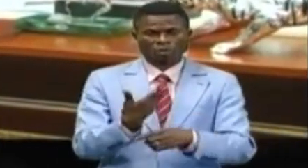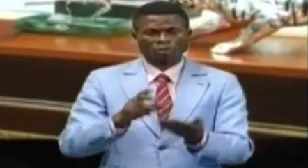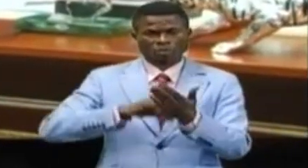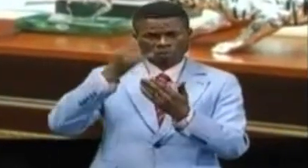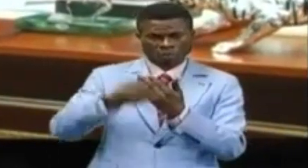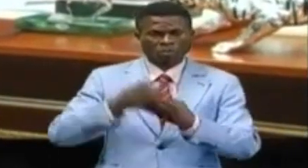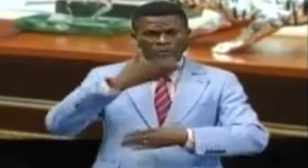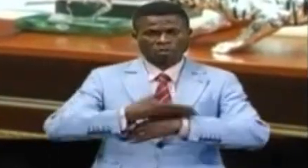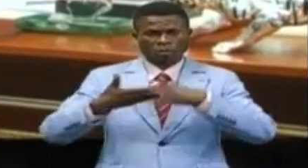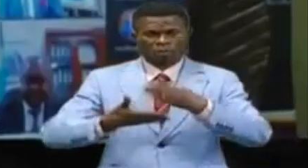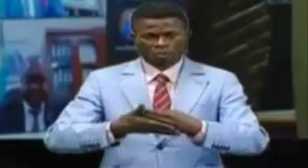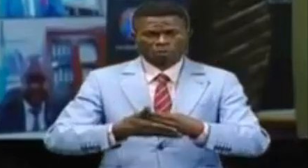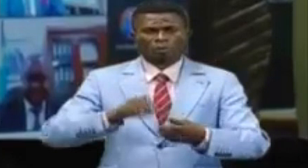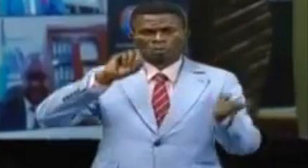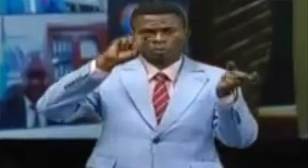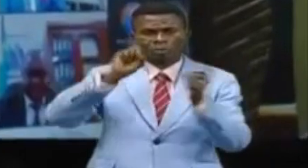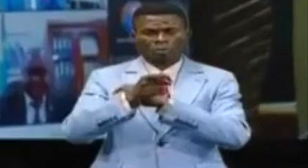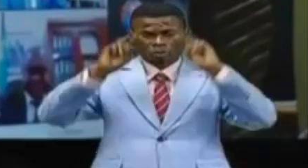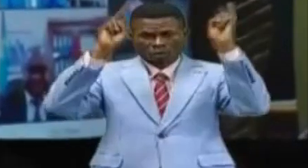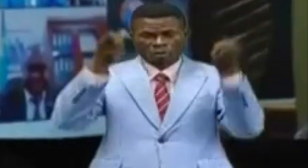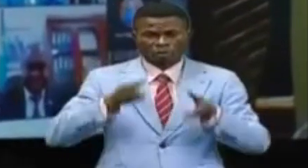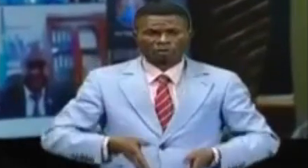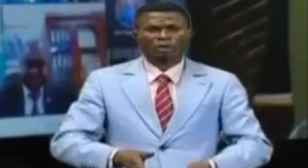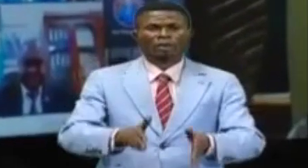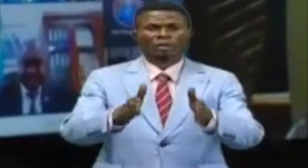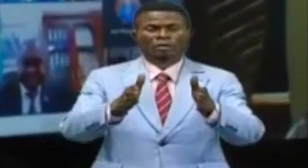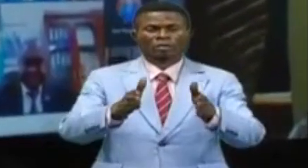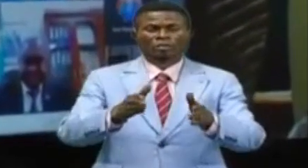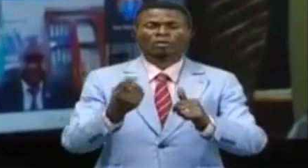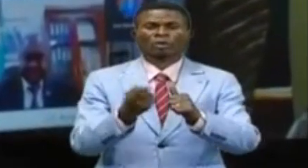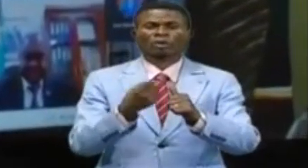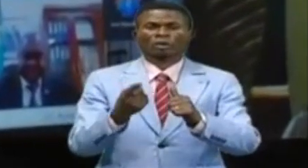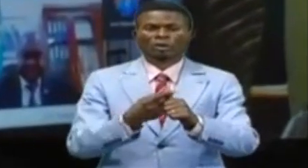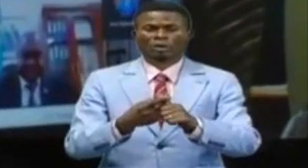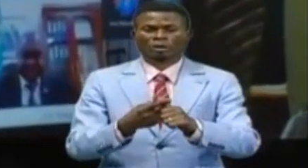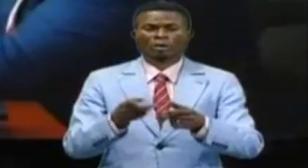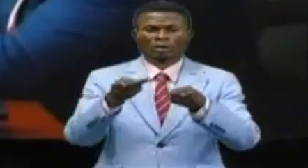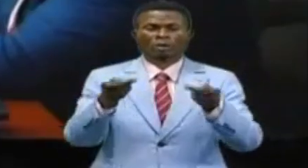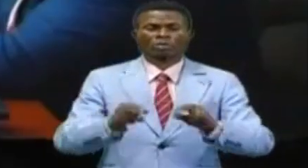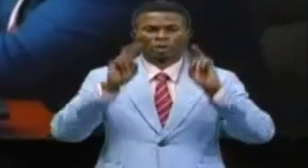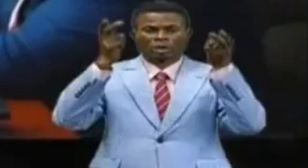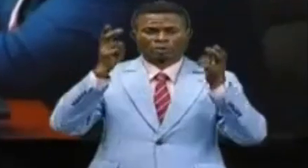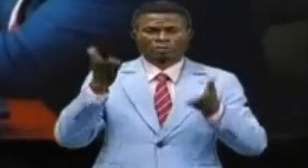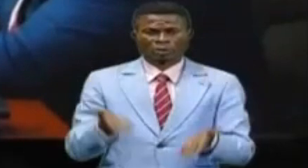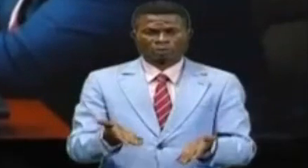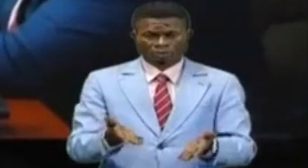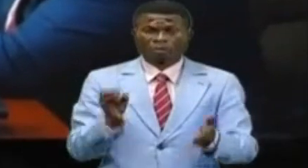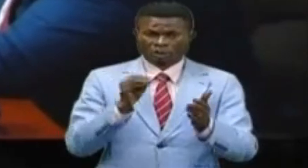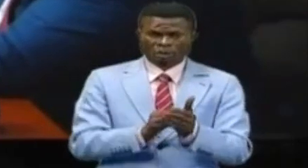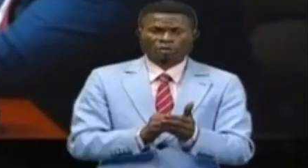de construction de modernisation des infrastructures routières, particulièrement en milieu urbain.